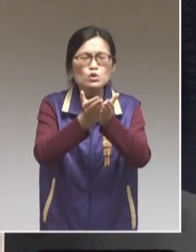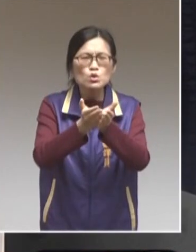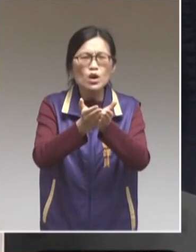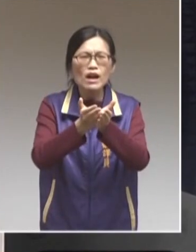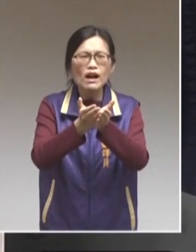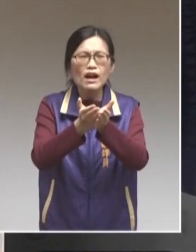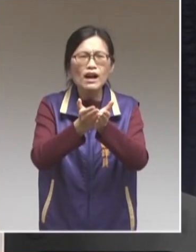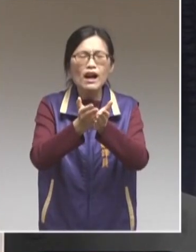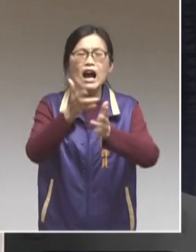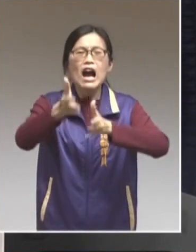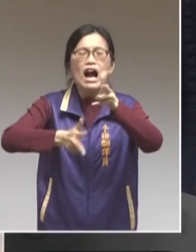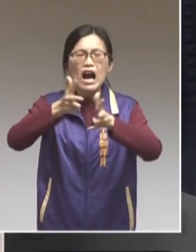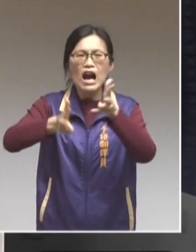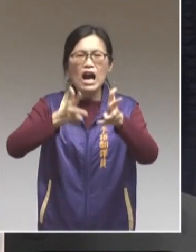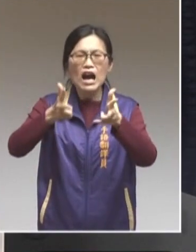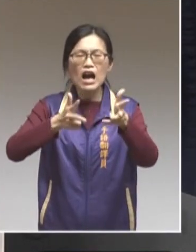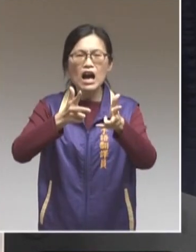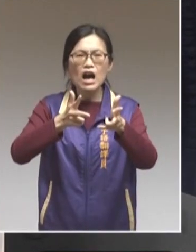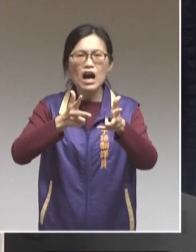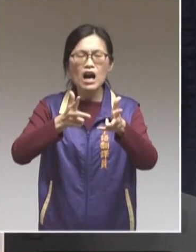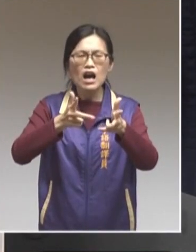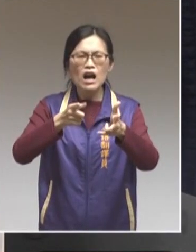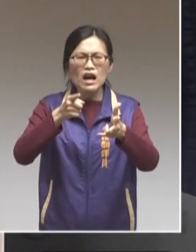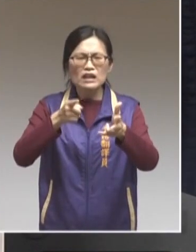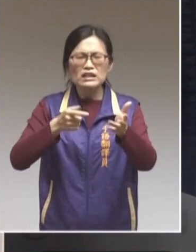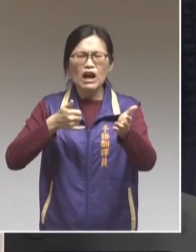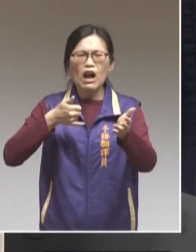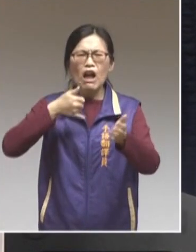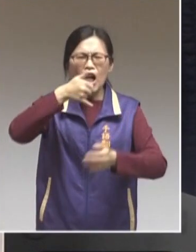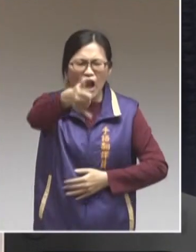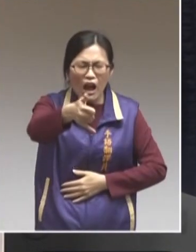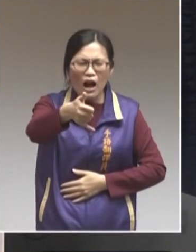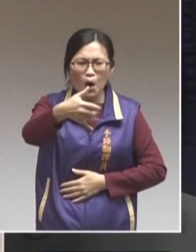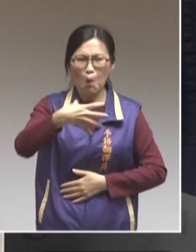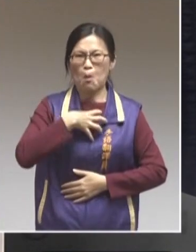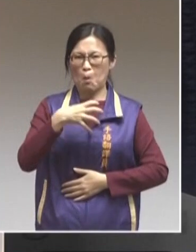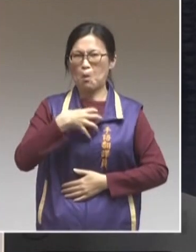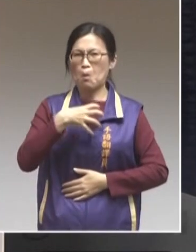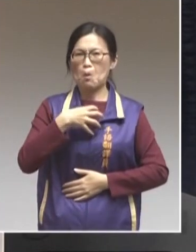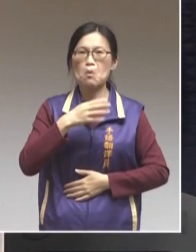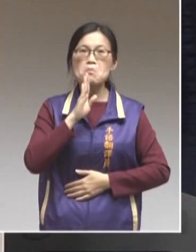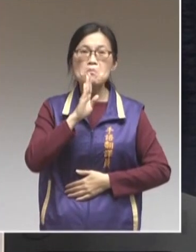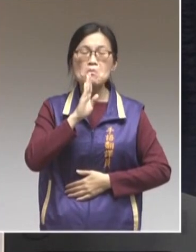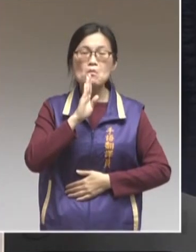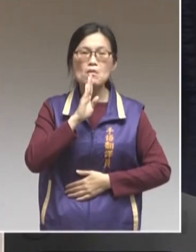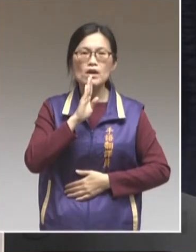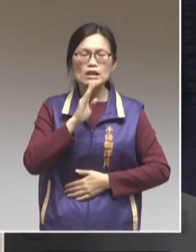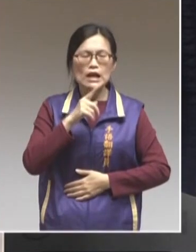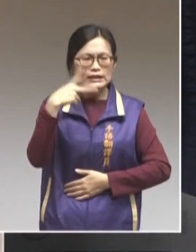而有暴露在一个传染风险之下。那紧接着，在同职